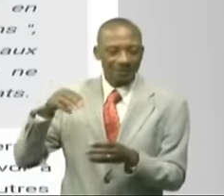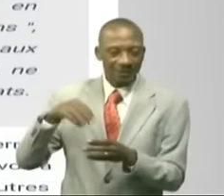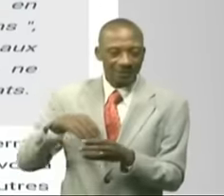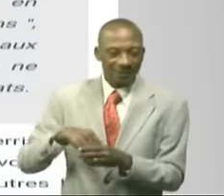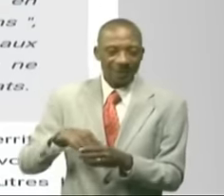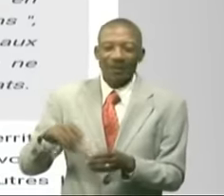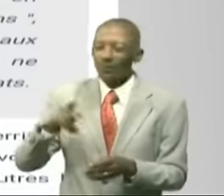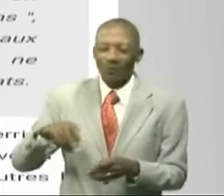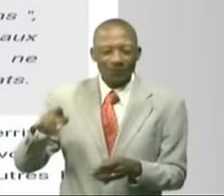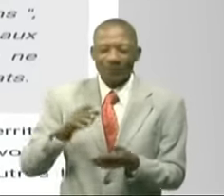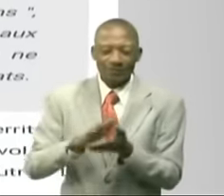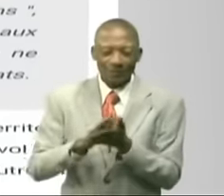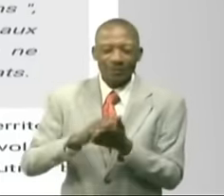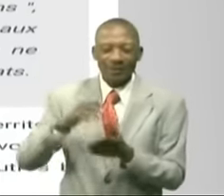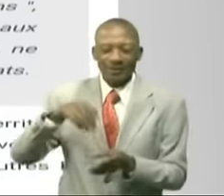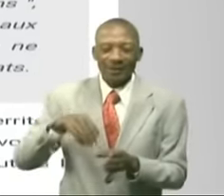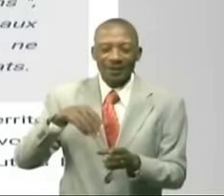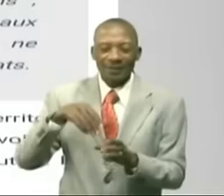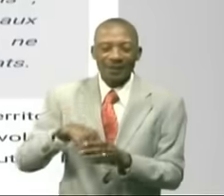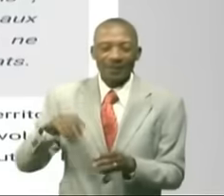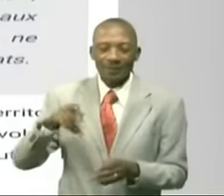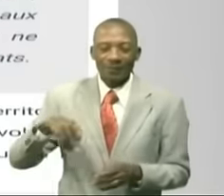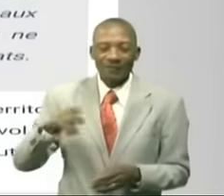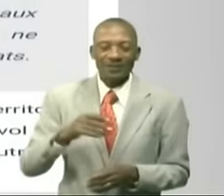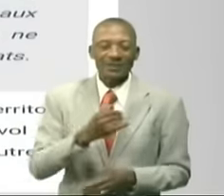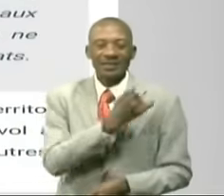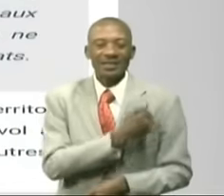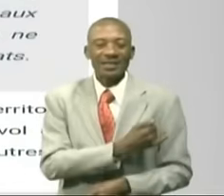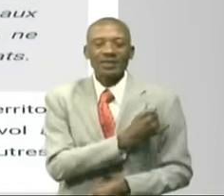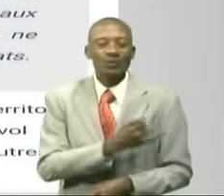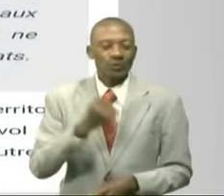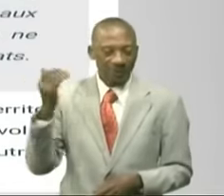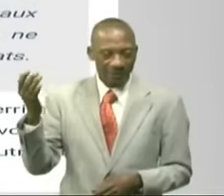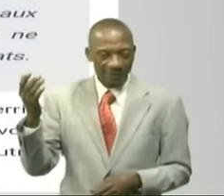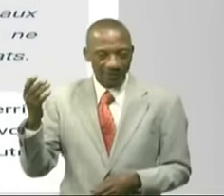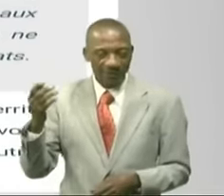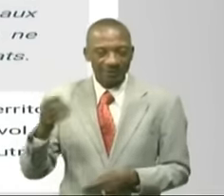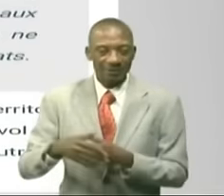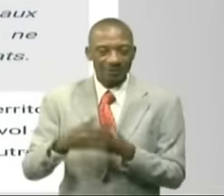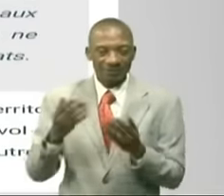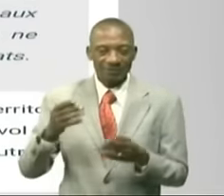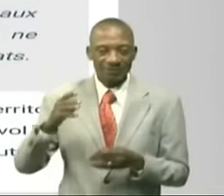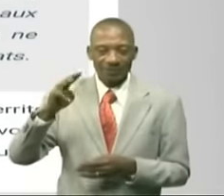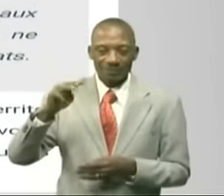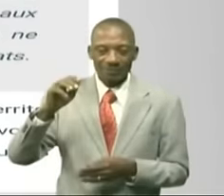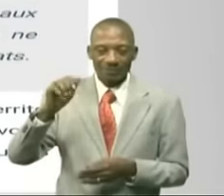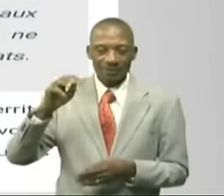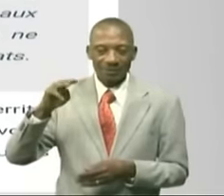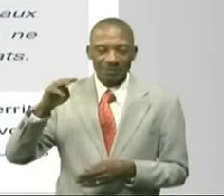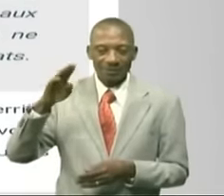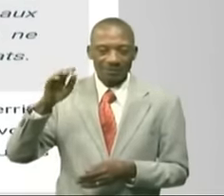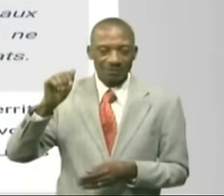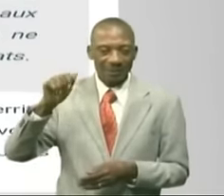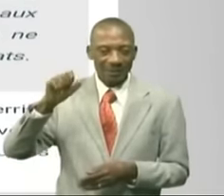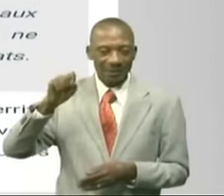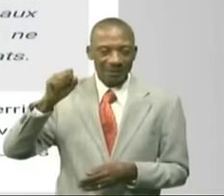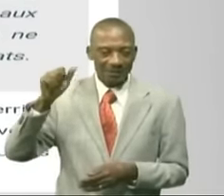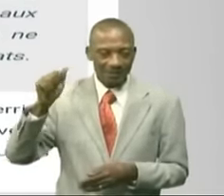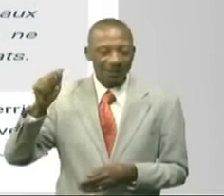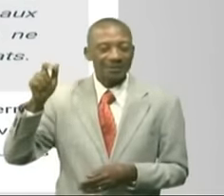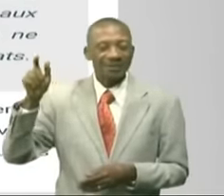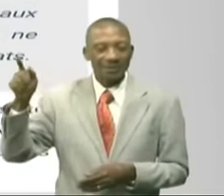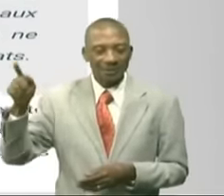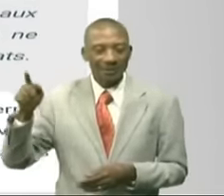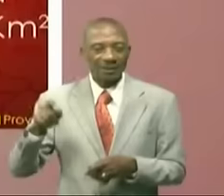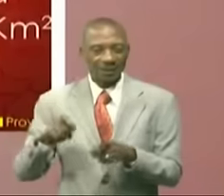l'Ituri. Jospin Paloukou, coordonnateur de la nouvelle société civile congolaise en territoire de Mambasa, affirme que ces